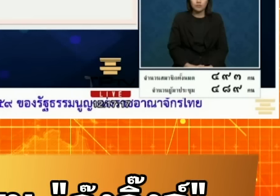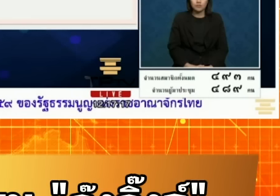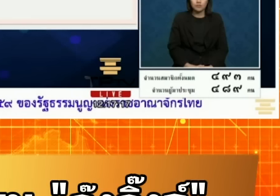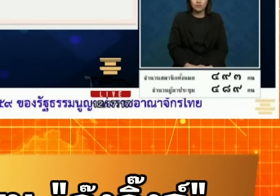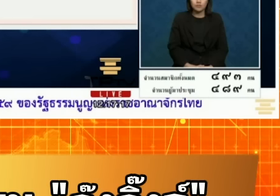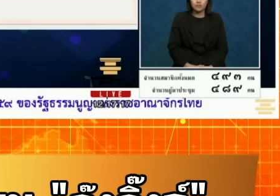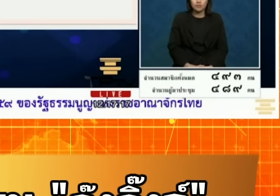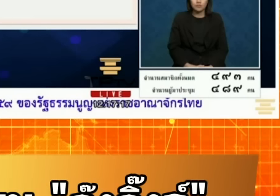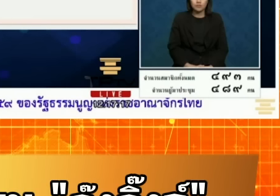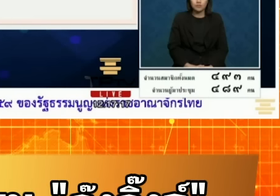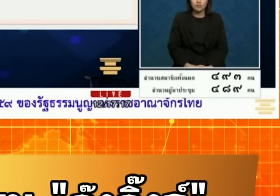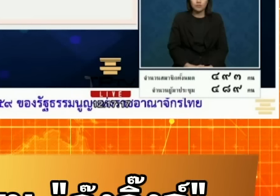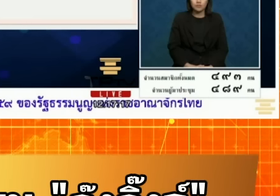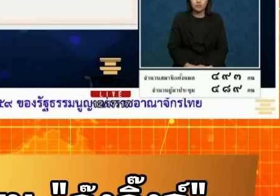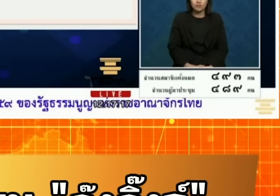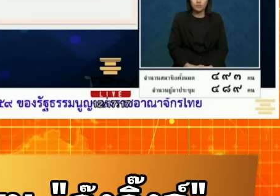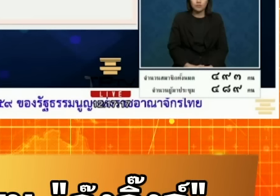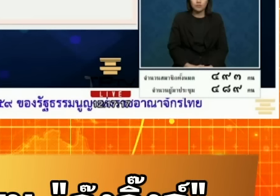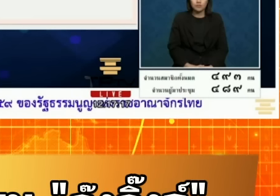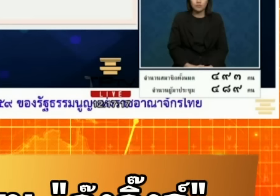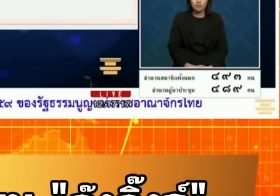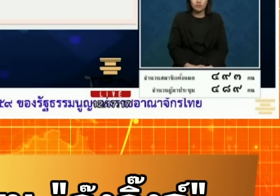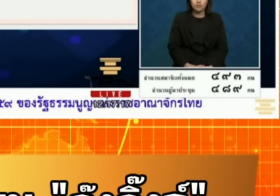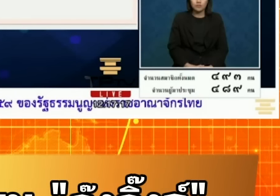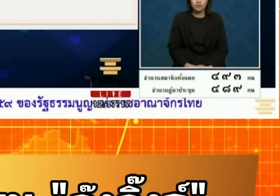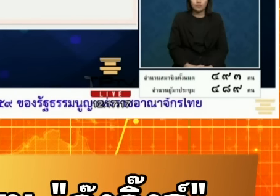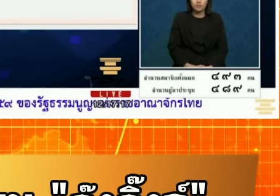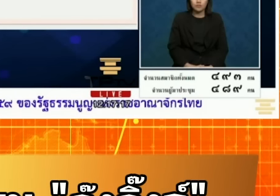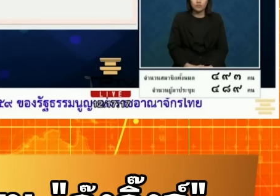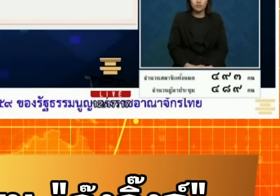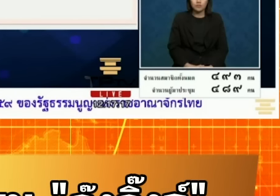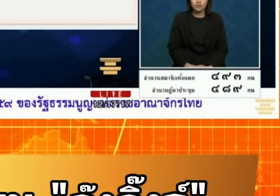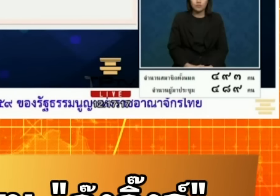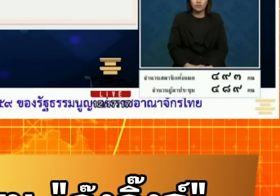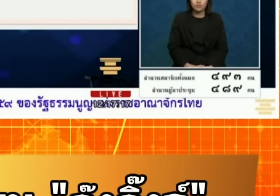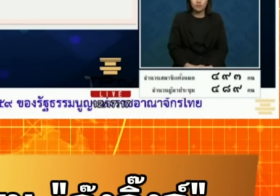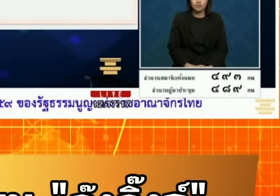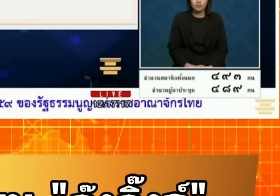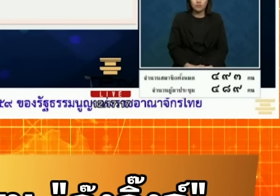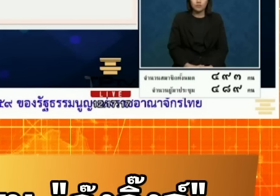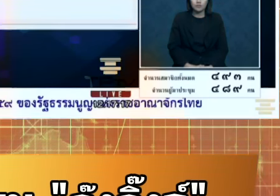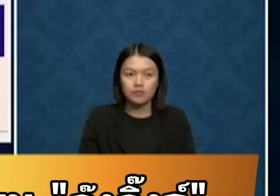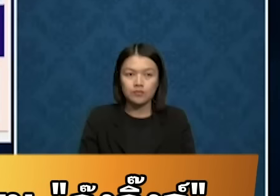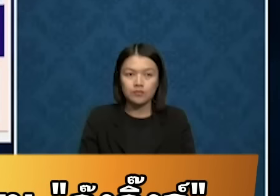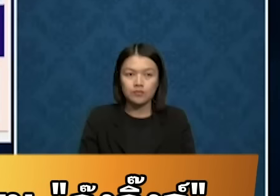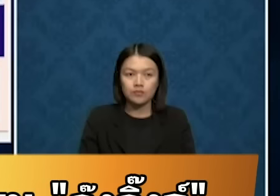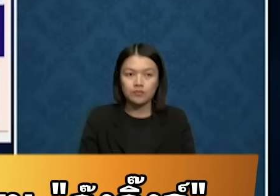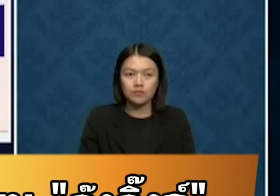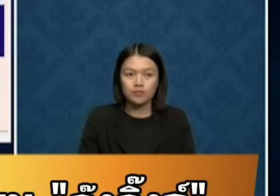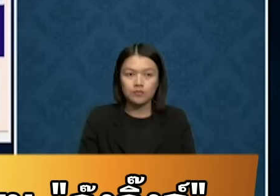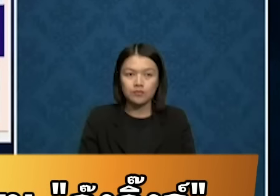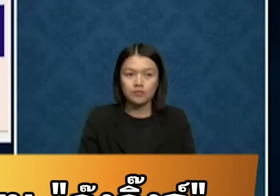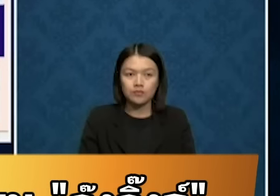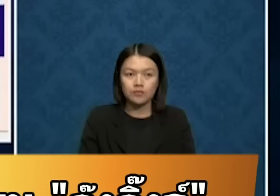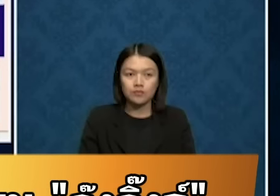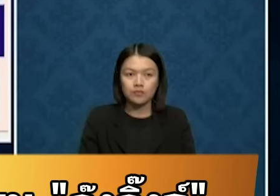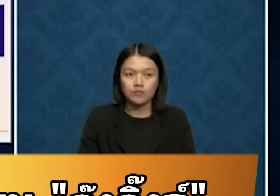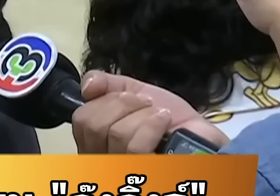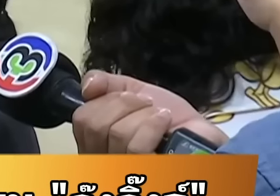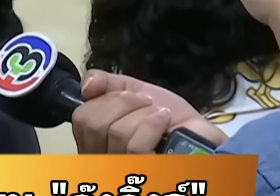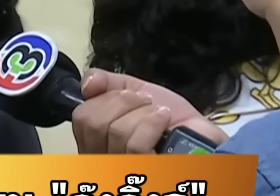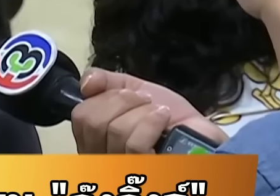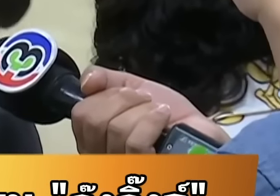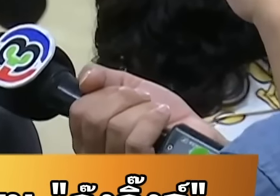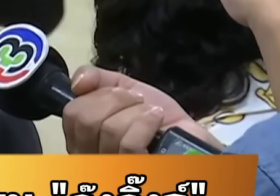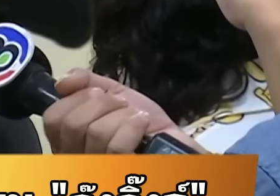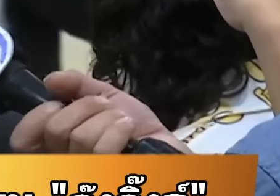รตันสิทธิ์ชุดดำเลยสูตรดำเนี่ยเป็นหนึ่งในหกครับบอกว่าอย่าเรียกงูเห่าเลย ให้เรียกอะไรคะ เรียกงูเห่าก็ได้เดี๋ยวเรียกเบาๆหน่อยง ู เห่า อ๋